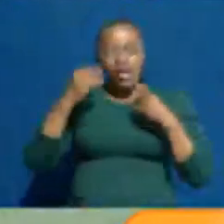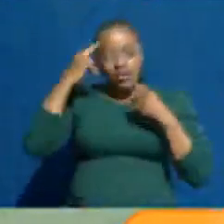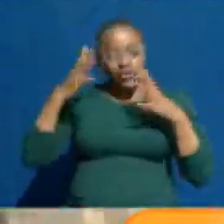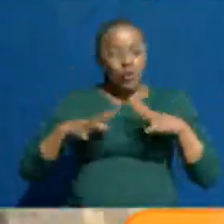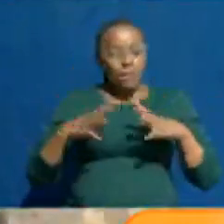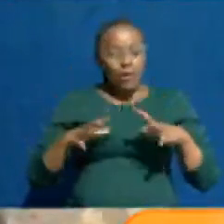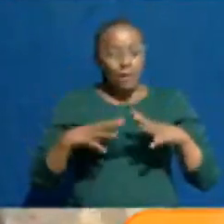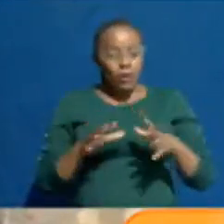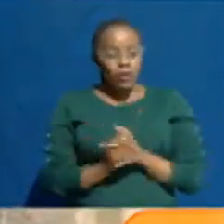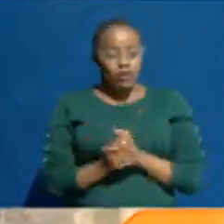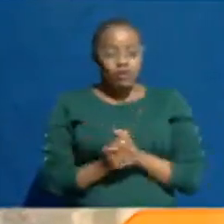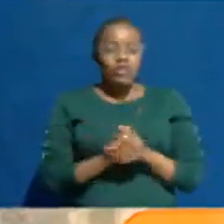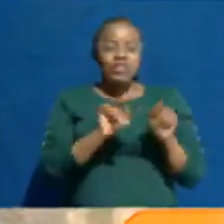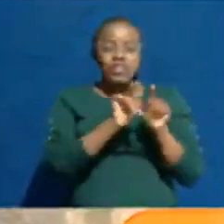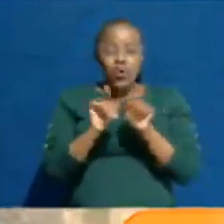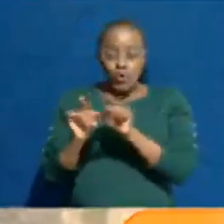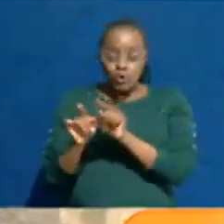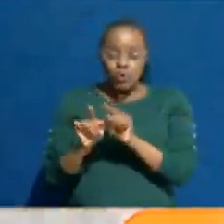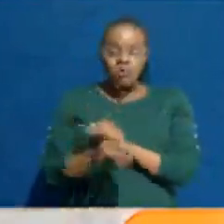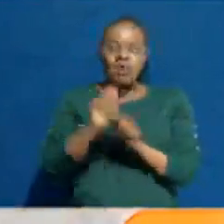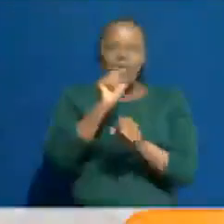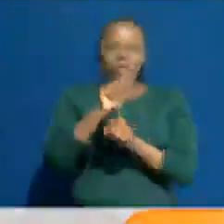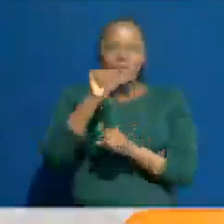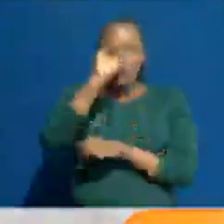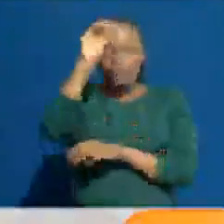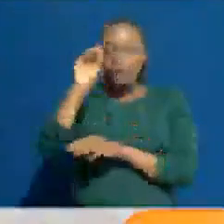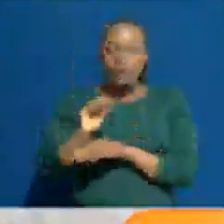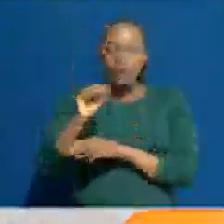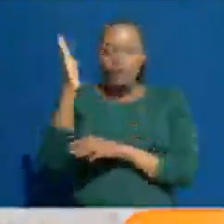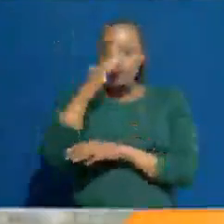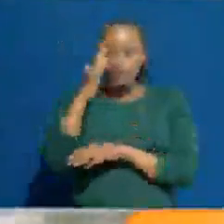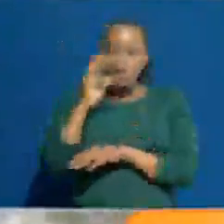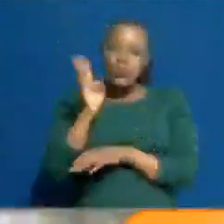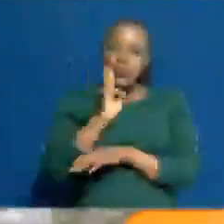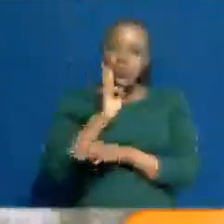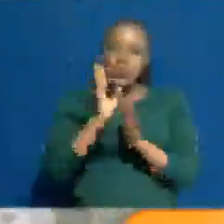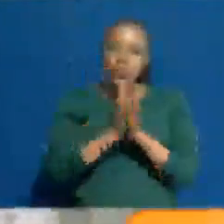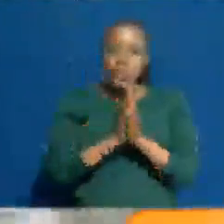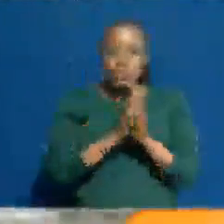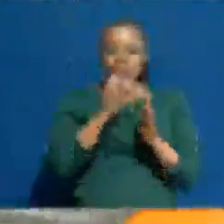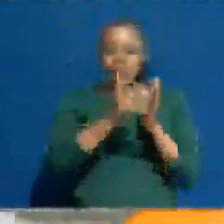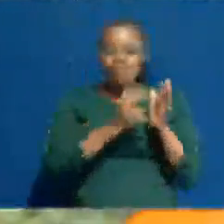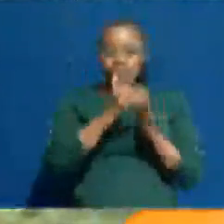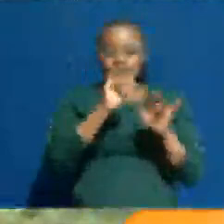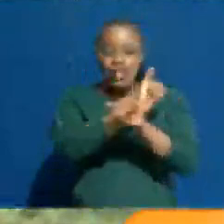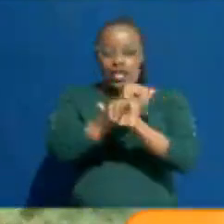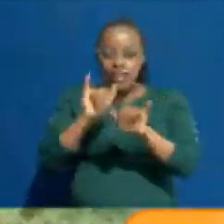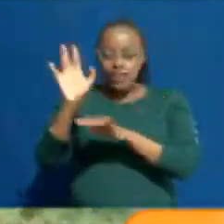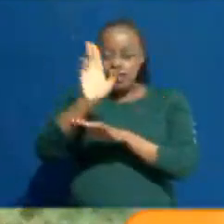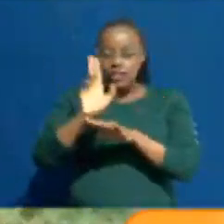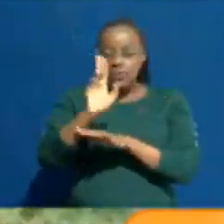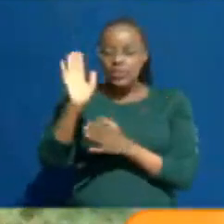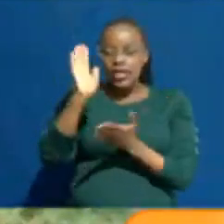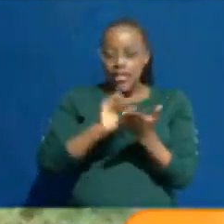binadamu. Nayo 11% ya maji taka ya nyumbani na viwandani ndio husafishwa na kutumika